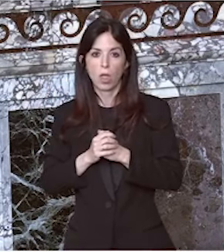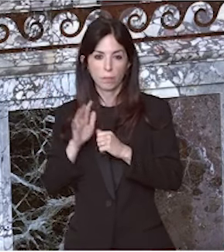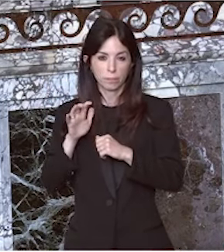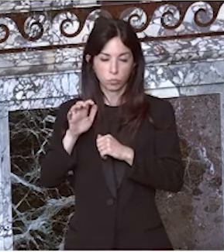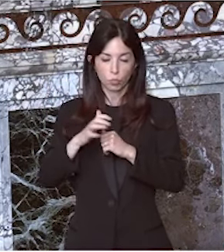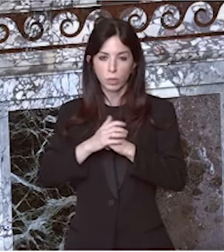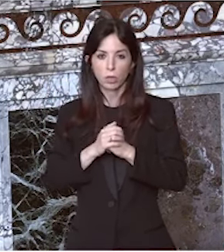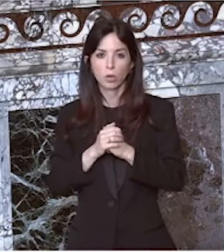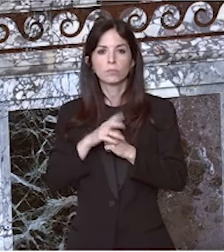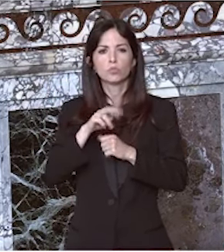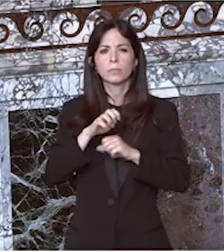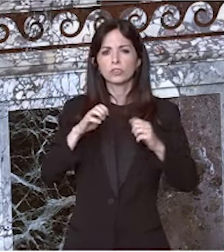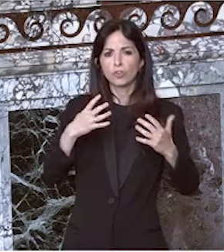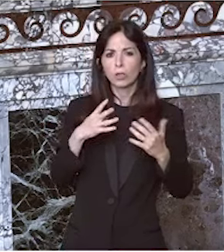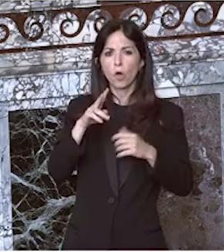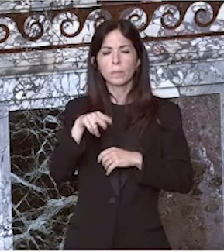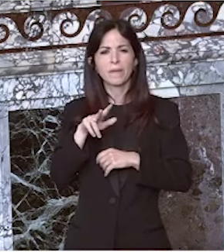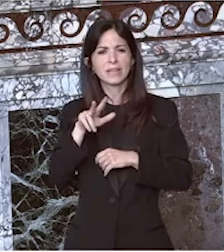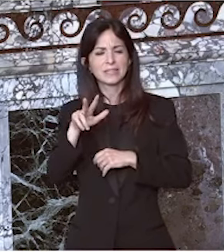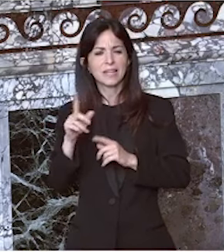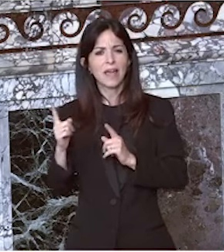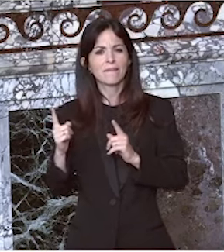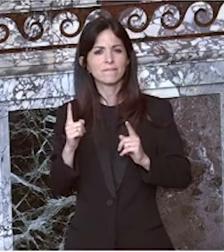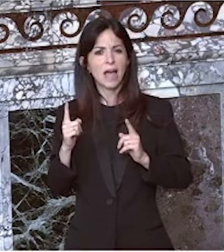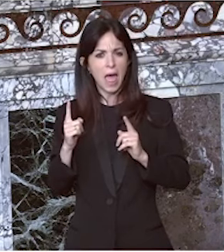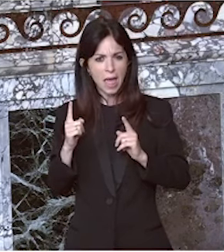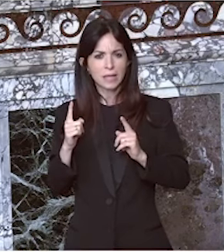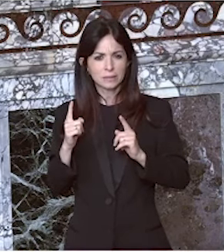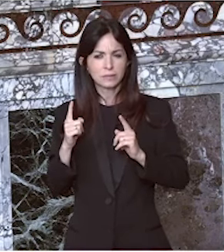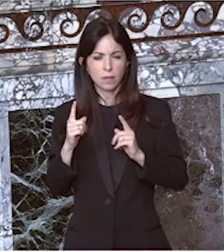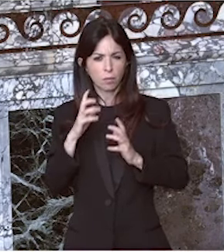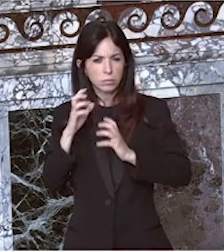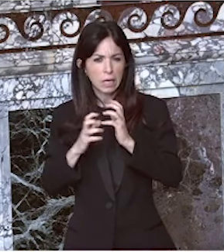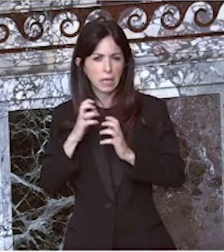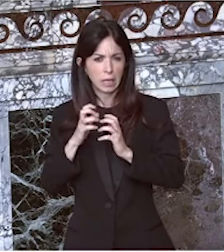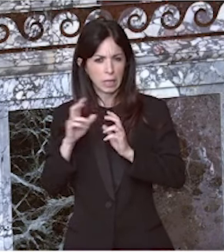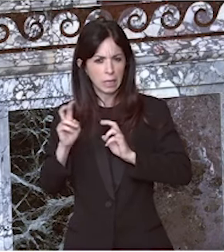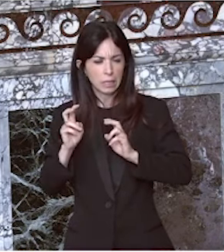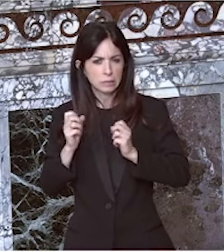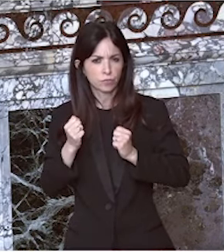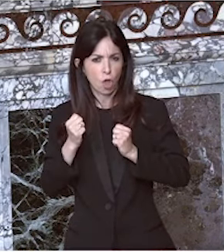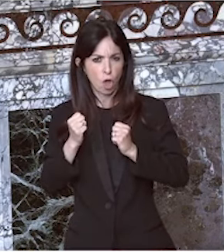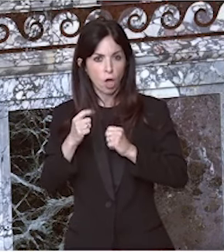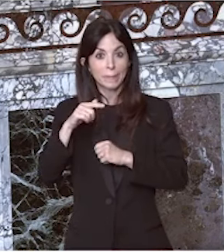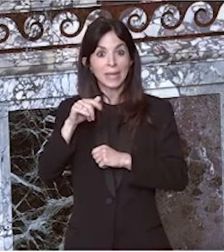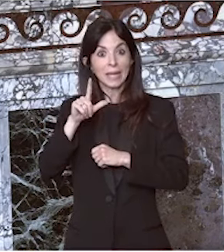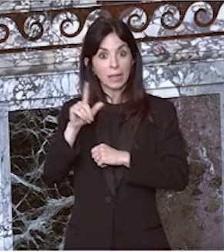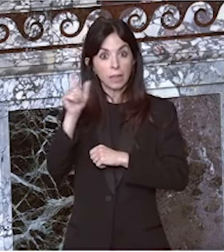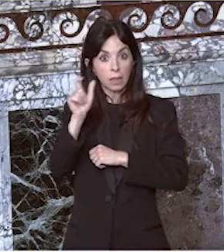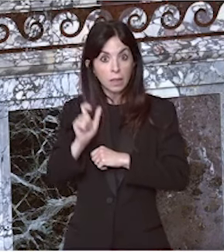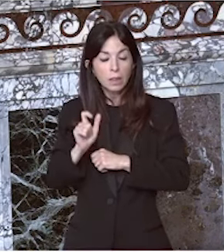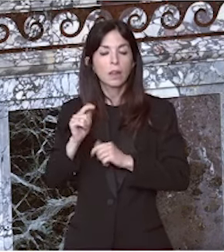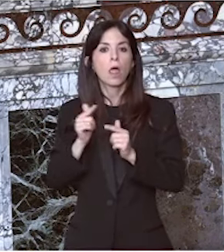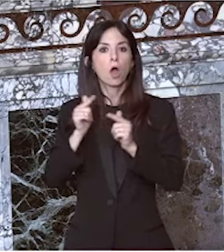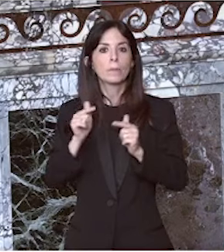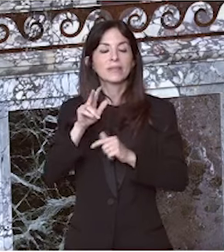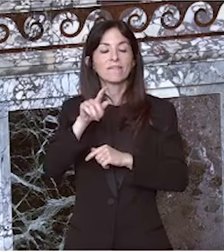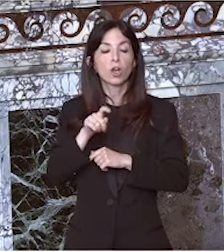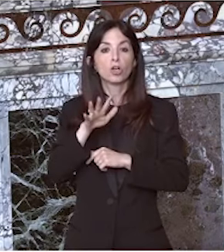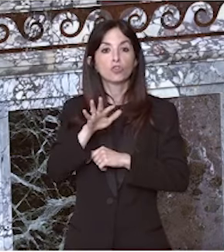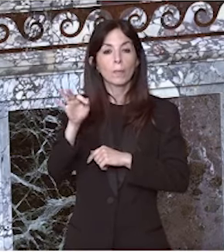Tra il 2019 e il 2023, in una fase di forti turbolenze, il PIL italiano è cresciuto del